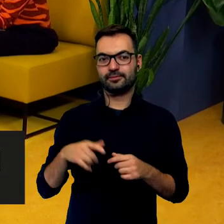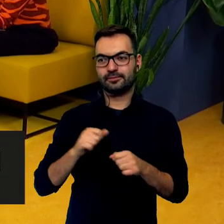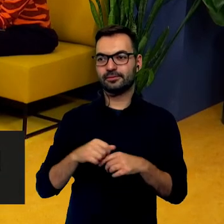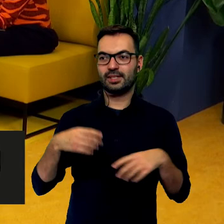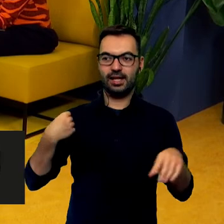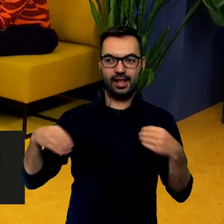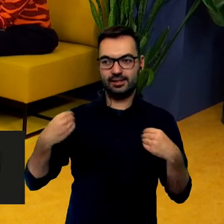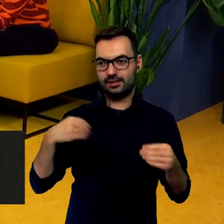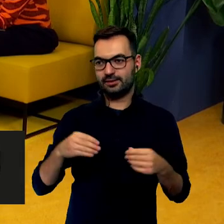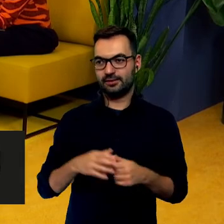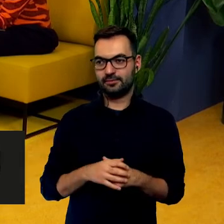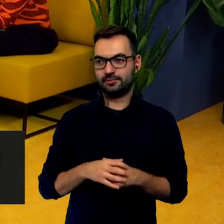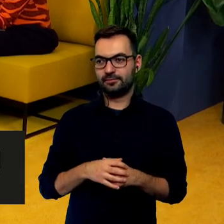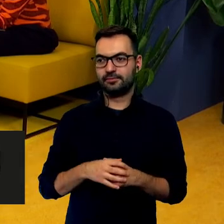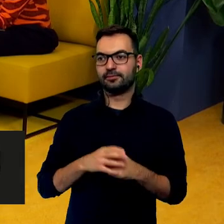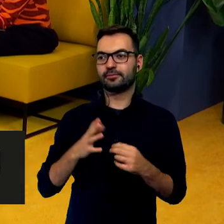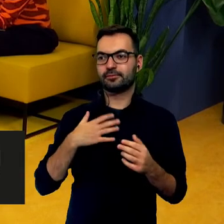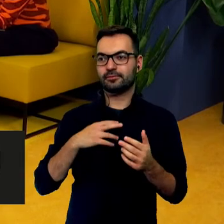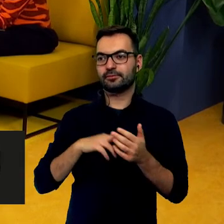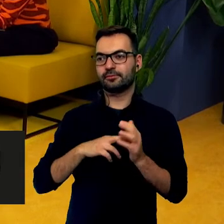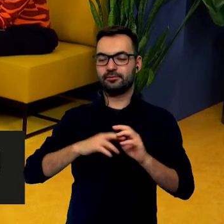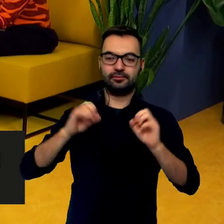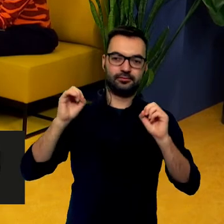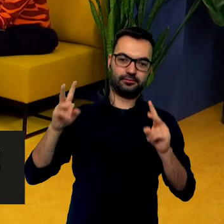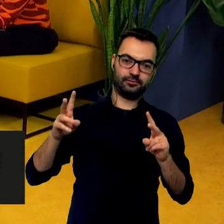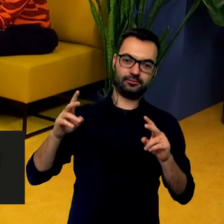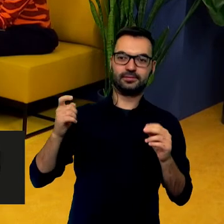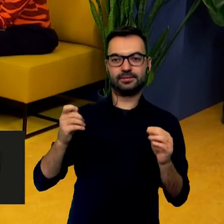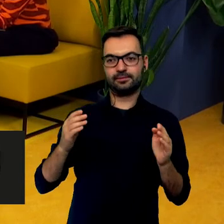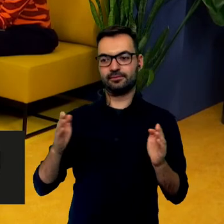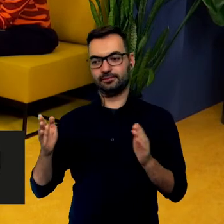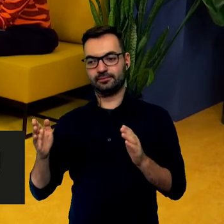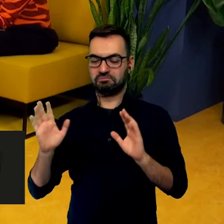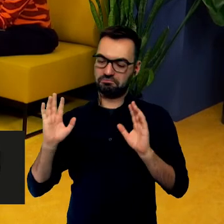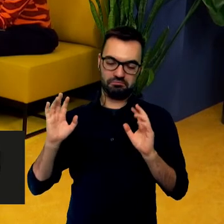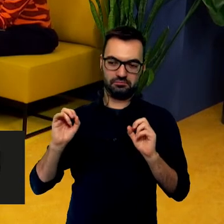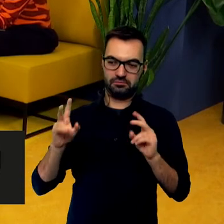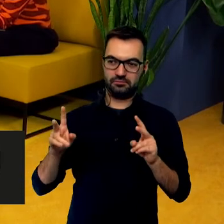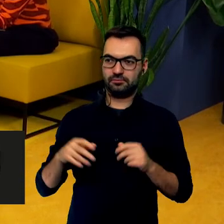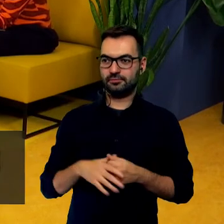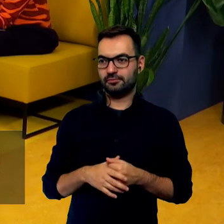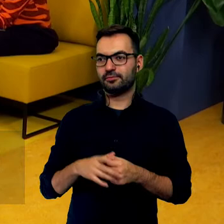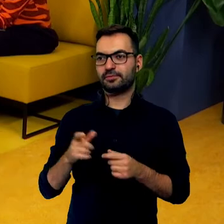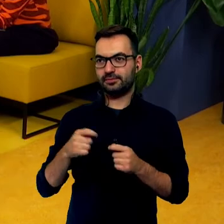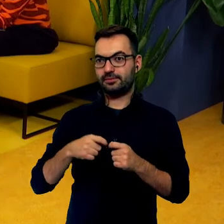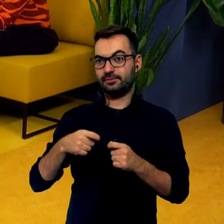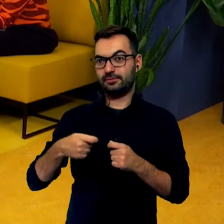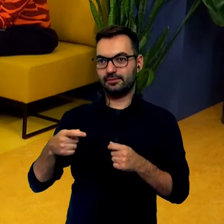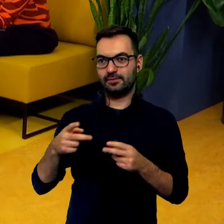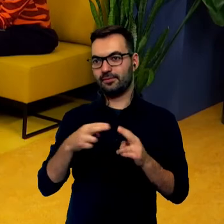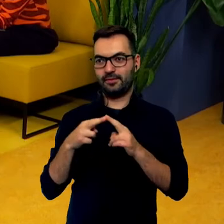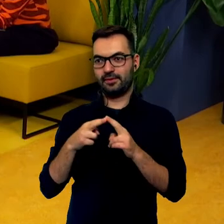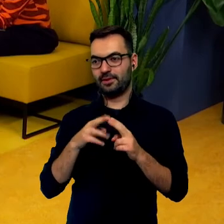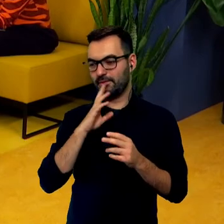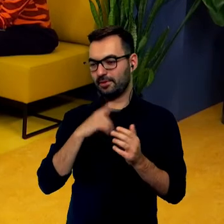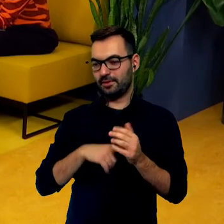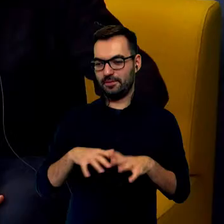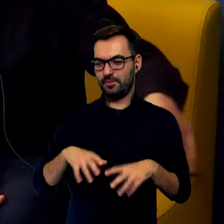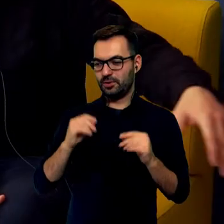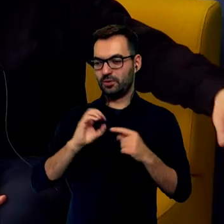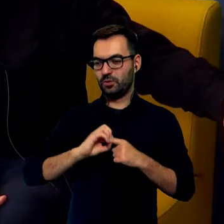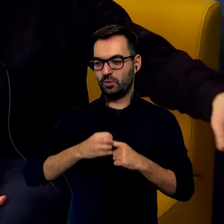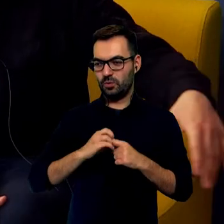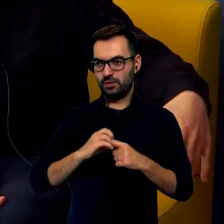takim elastycznym, nie? Że sobie założyłem i okej, no to sobie lekko przesuniemy i to troszkę trwało, bo to my ustaliliśmy chyba na